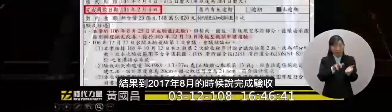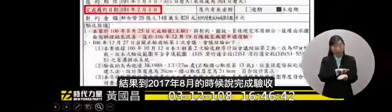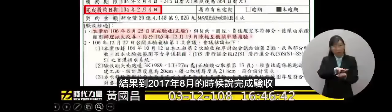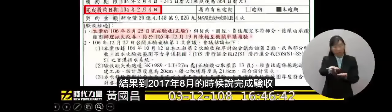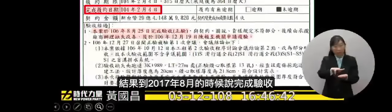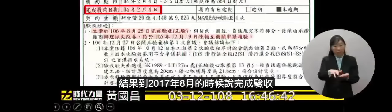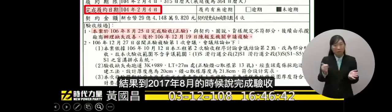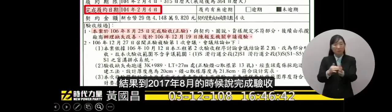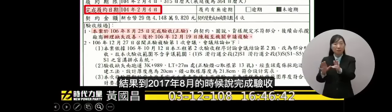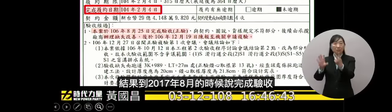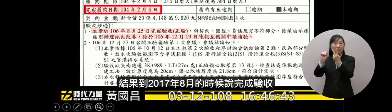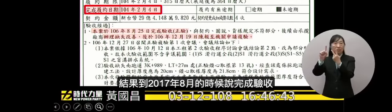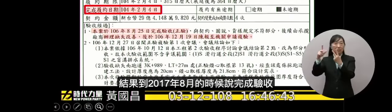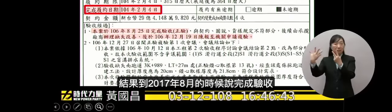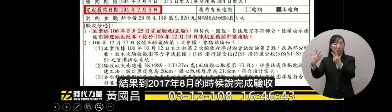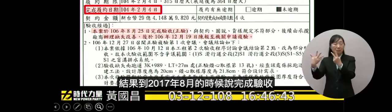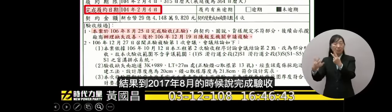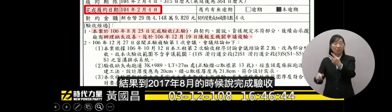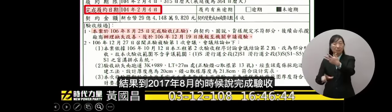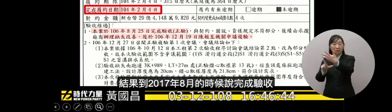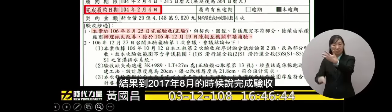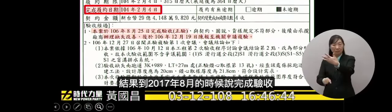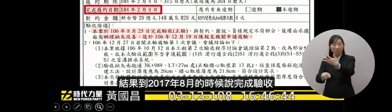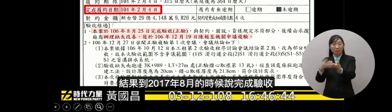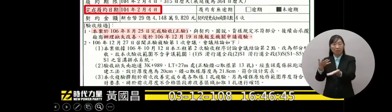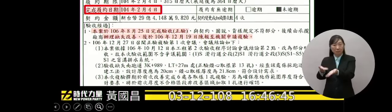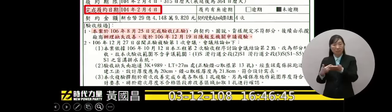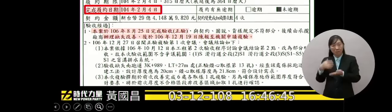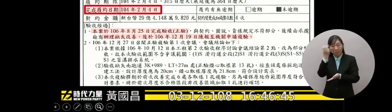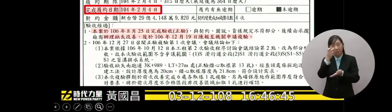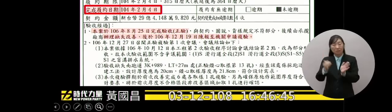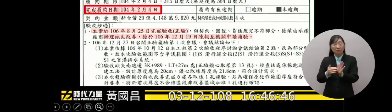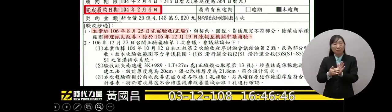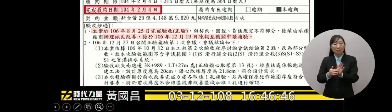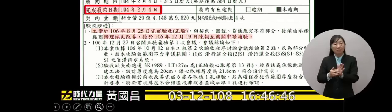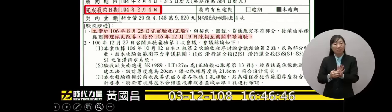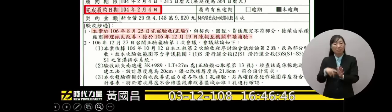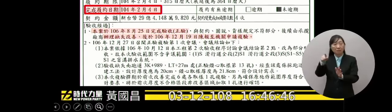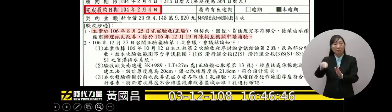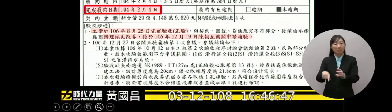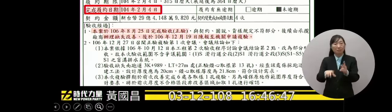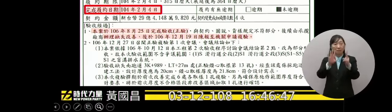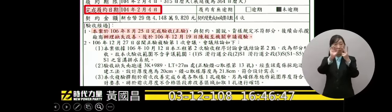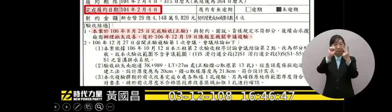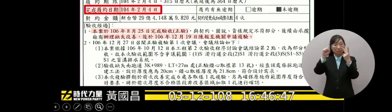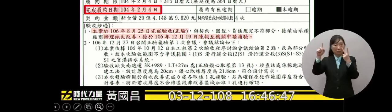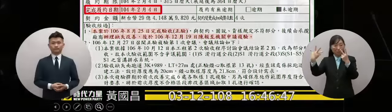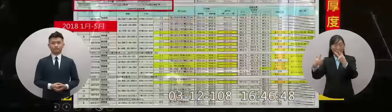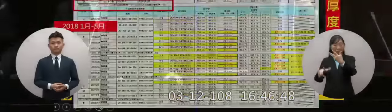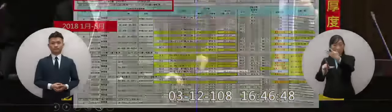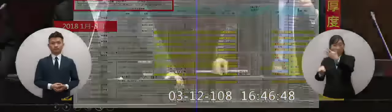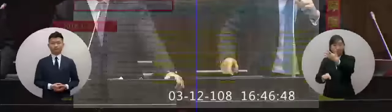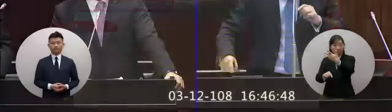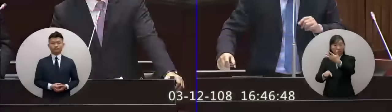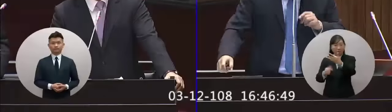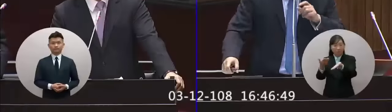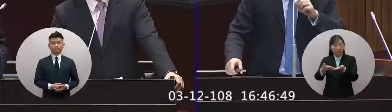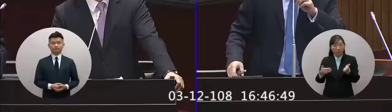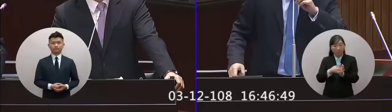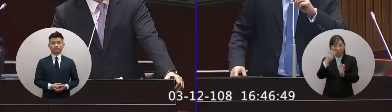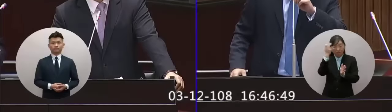到2017年8月的时候说完成验收，结果2017年8月上面写完成验收以后，来看一